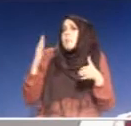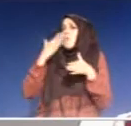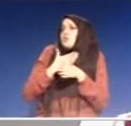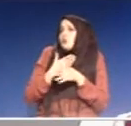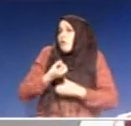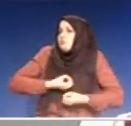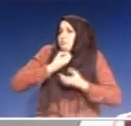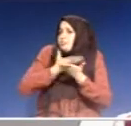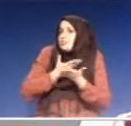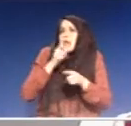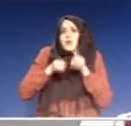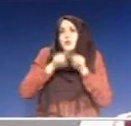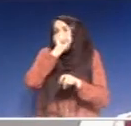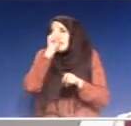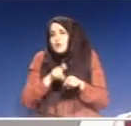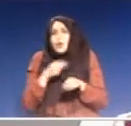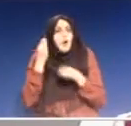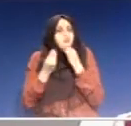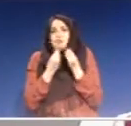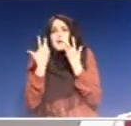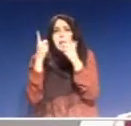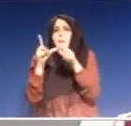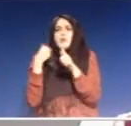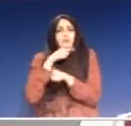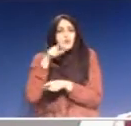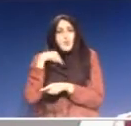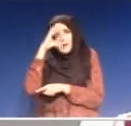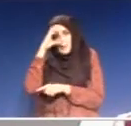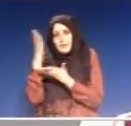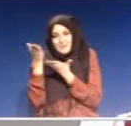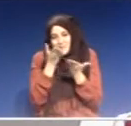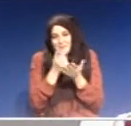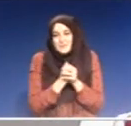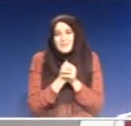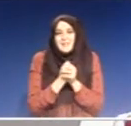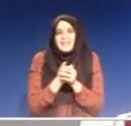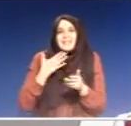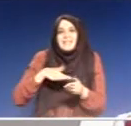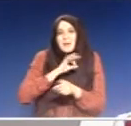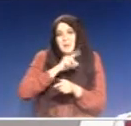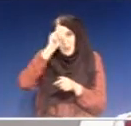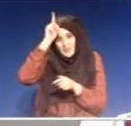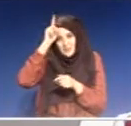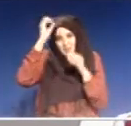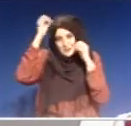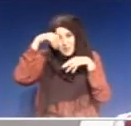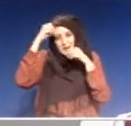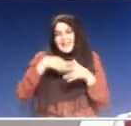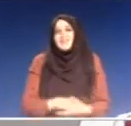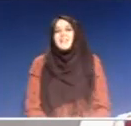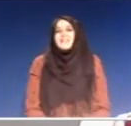أو سؤال أو تعرض قضية؟ نحن في الاستماع. السلام عليكم. وعليكم السلام ورحمة الله